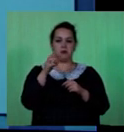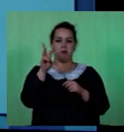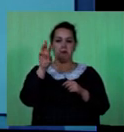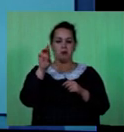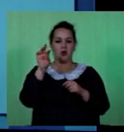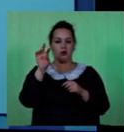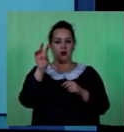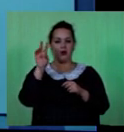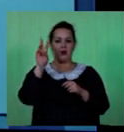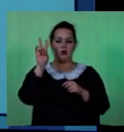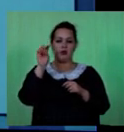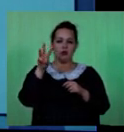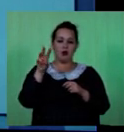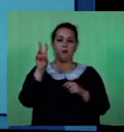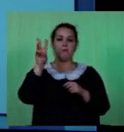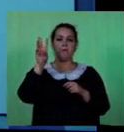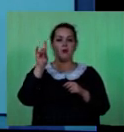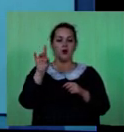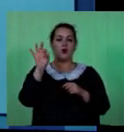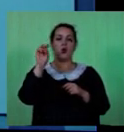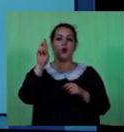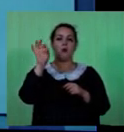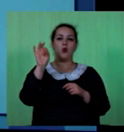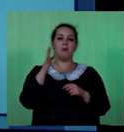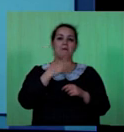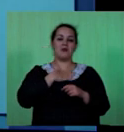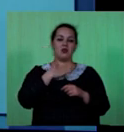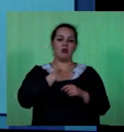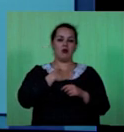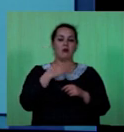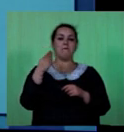нам, мы, обо мне, мне.